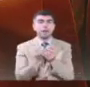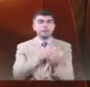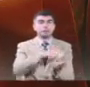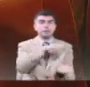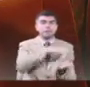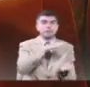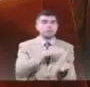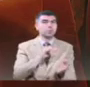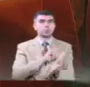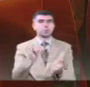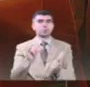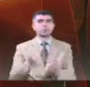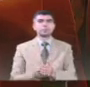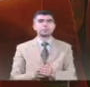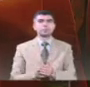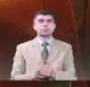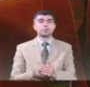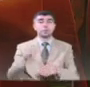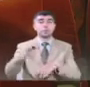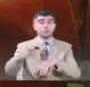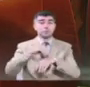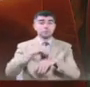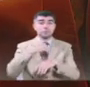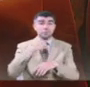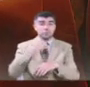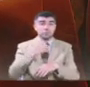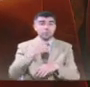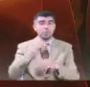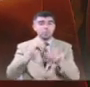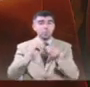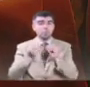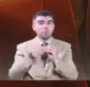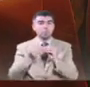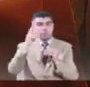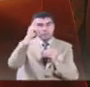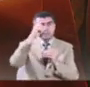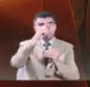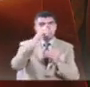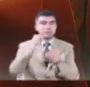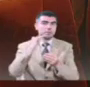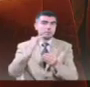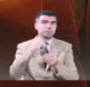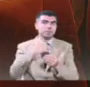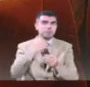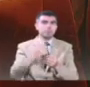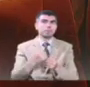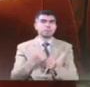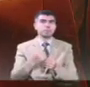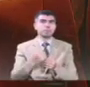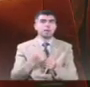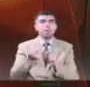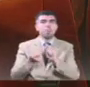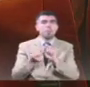لأشخاص القانون العام هناك فعلا بعض الصعوبات، ولكن مع ذلك أشير إلى أن